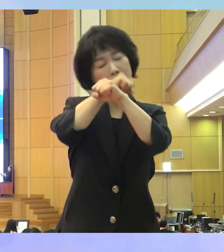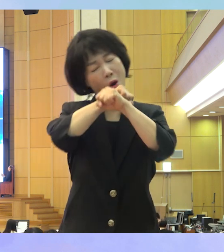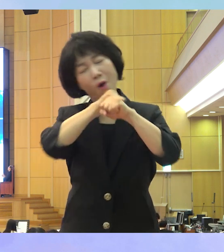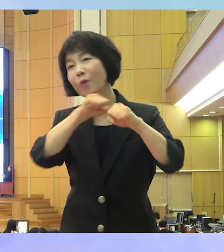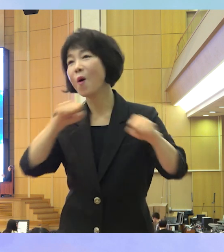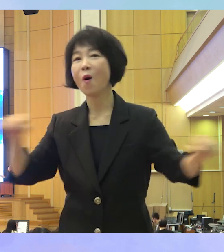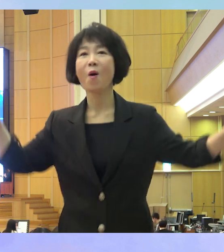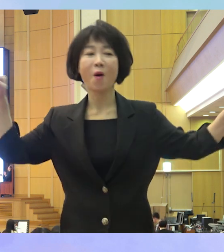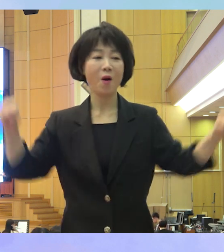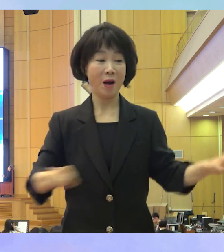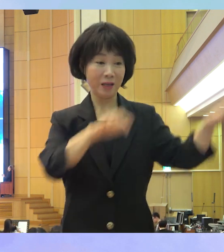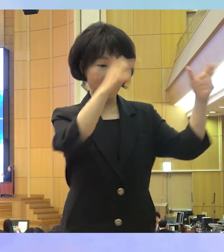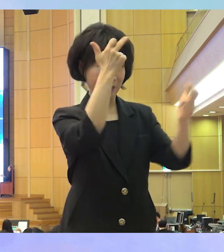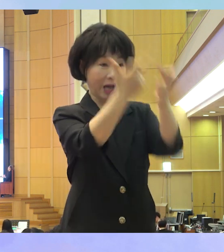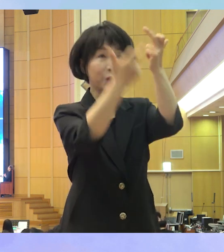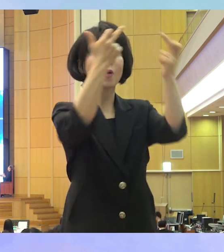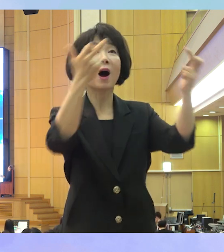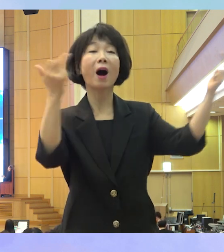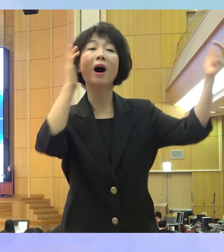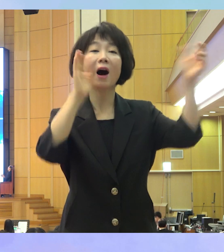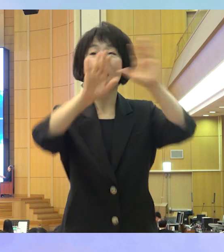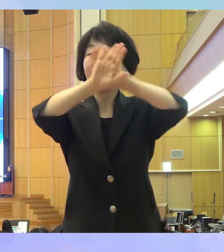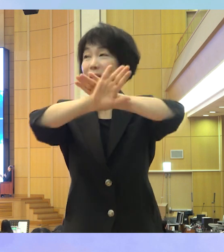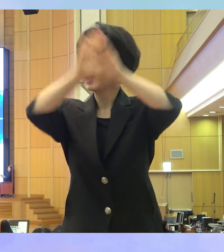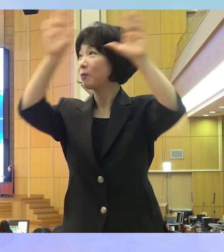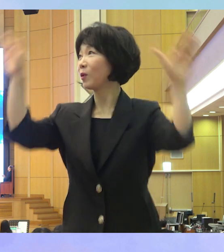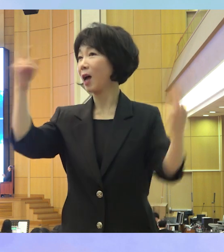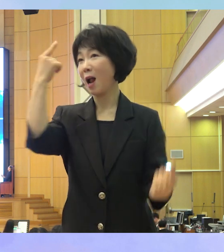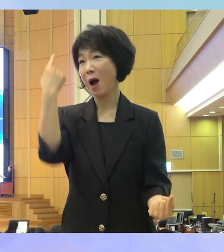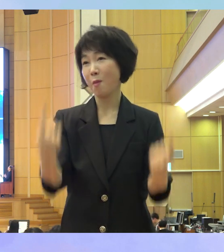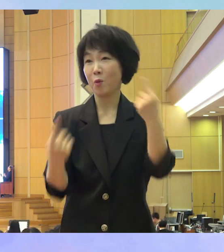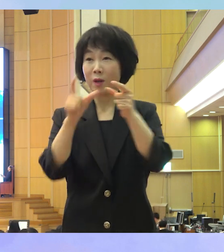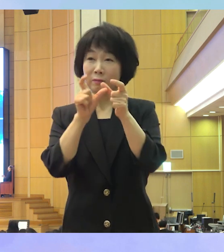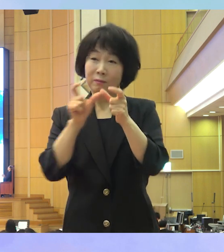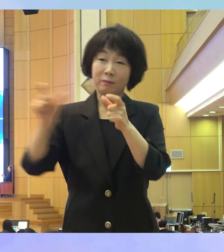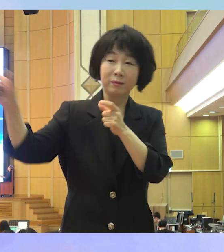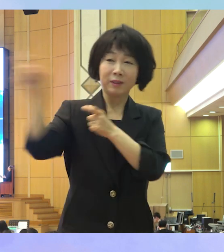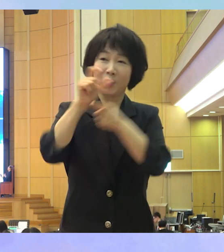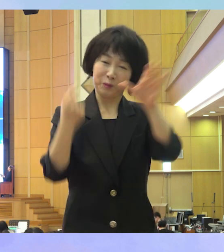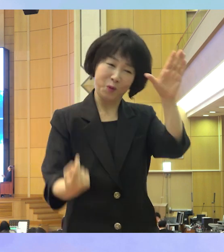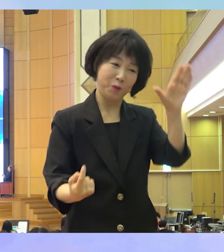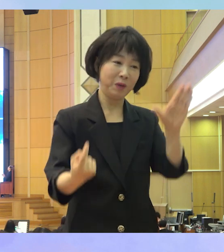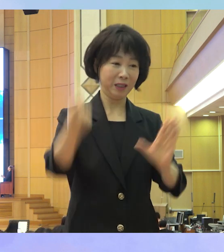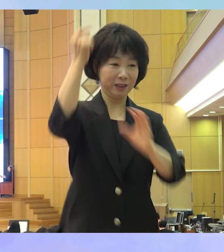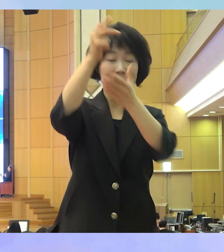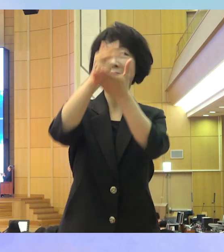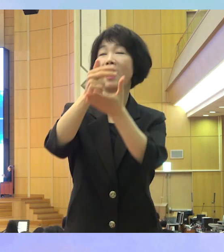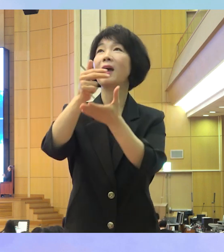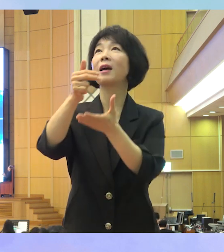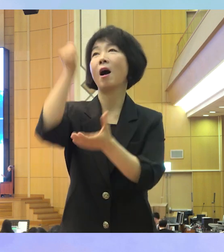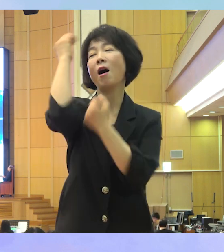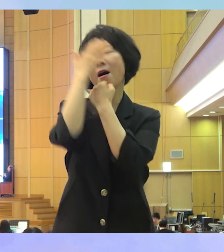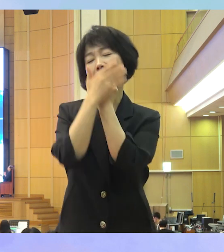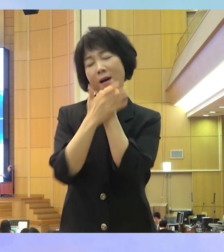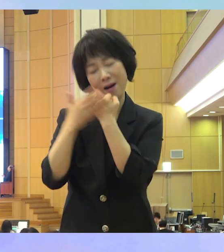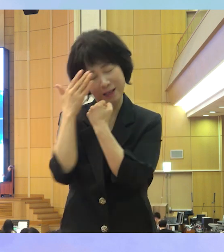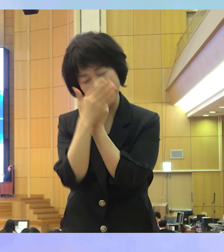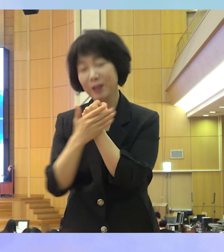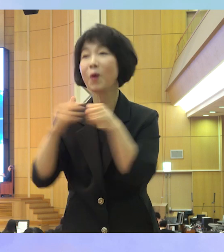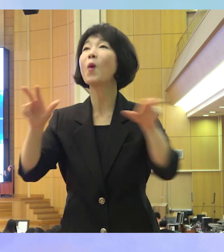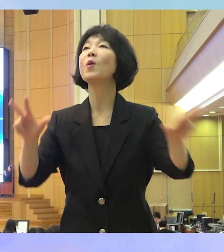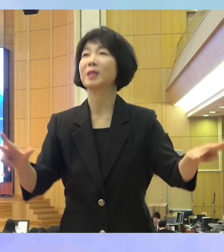더 넓고 저 산과 하늘보다 더 높은 주님의